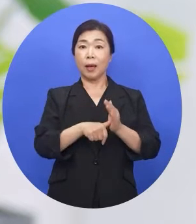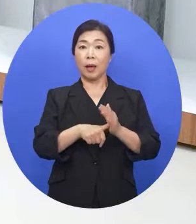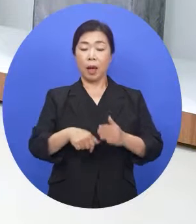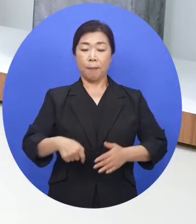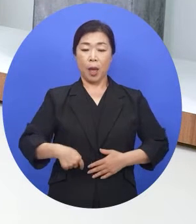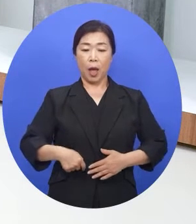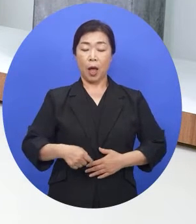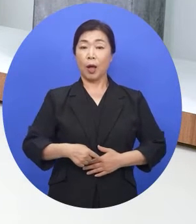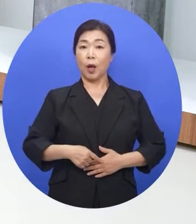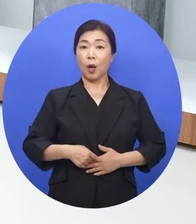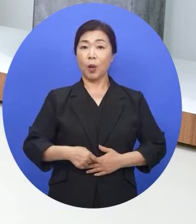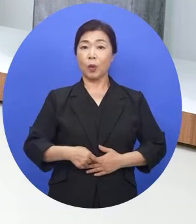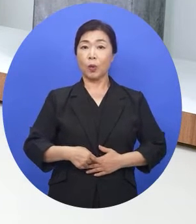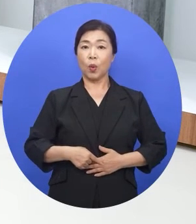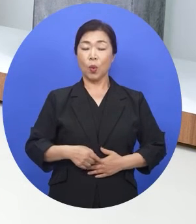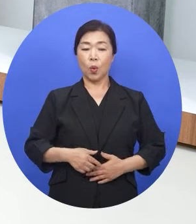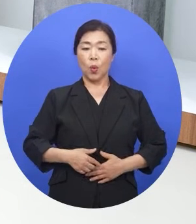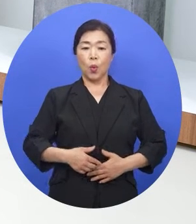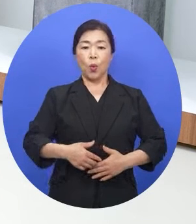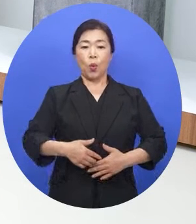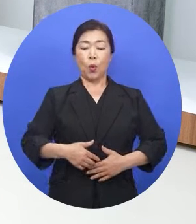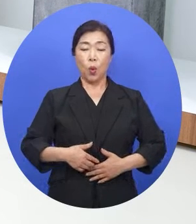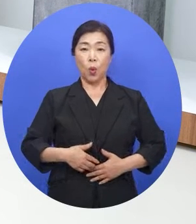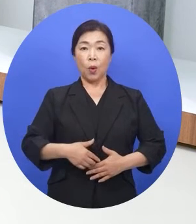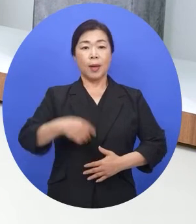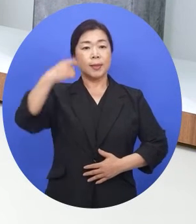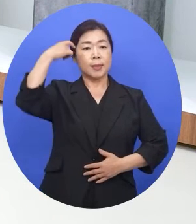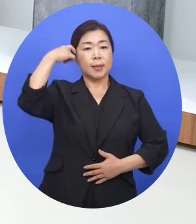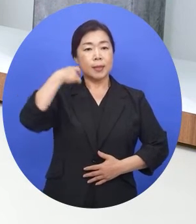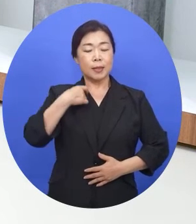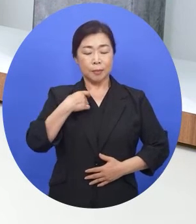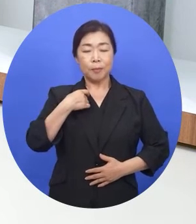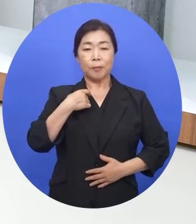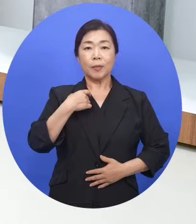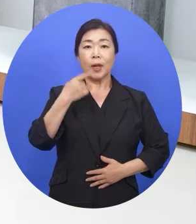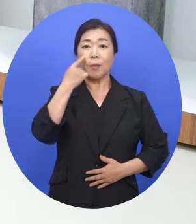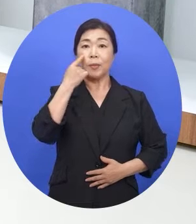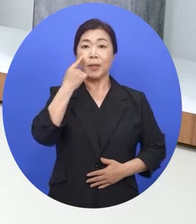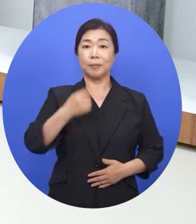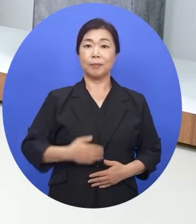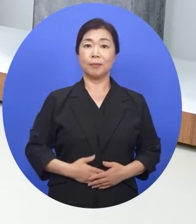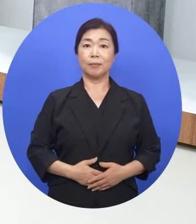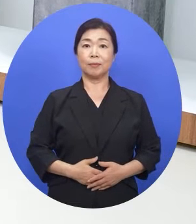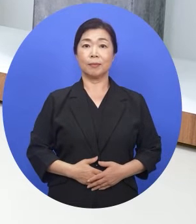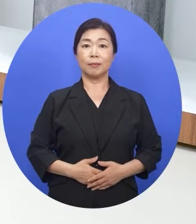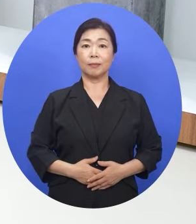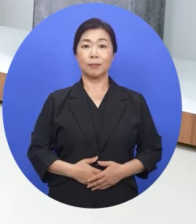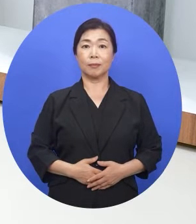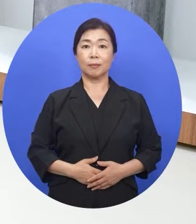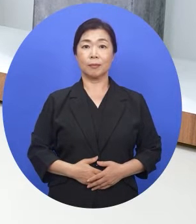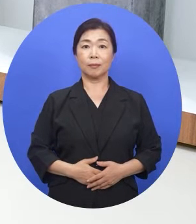때 배 위에 손이 오르내리는 느낌에 집중합니다.